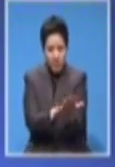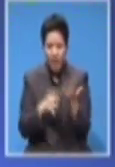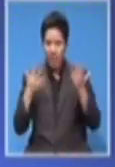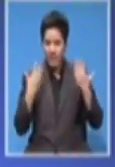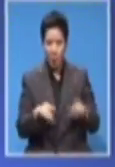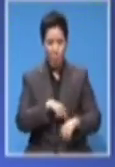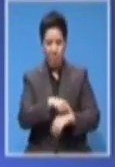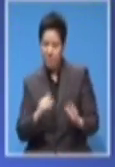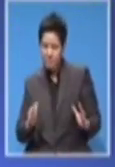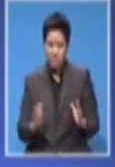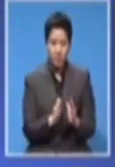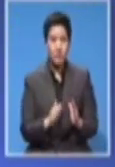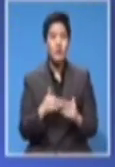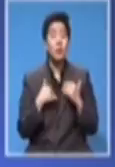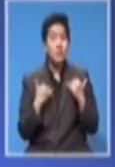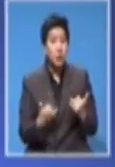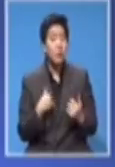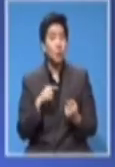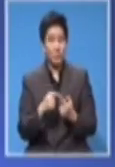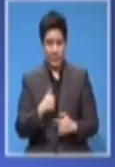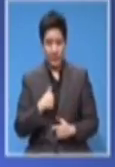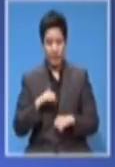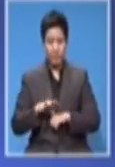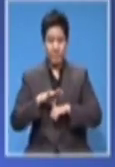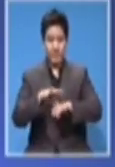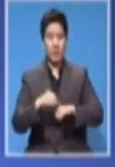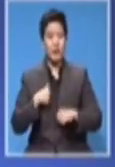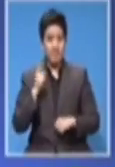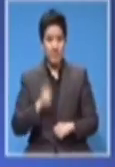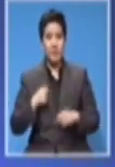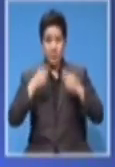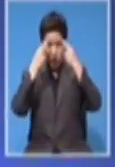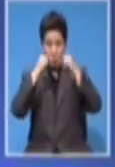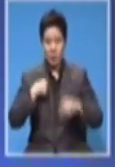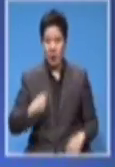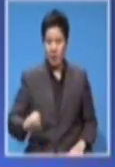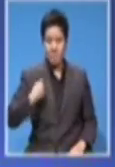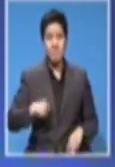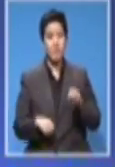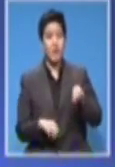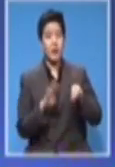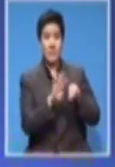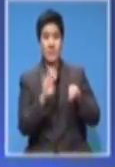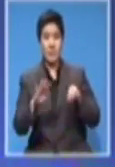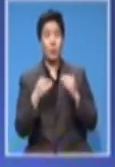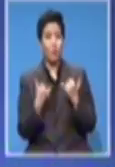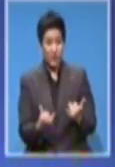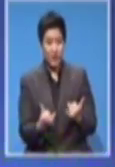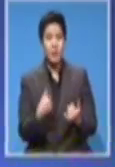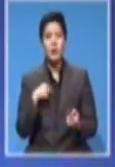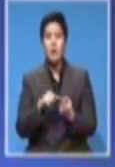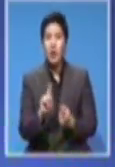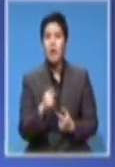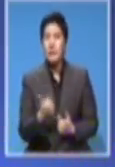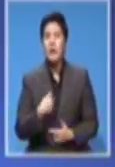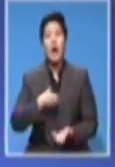อันสั้นนะครับโดยเฉพาะยิ่งในสมัยที่ผมยังอยู่นี่แล้วก็ใช้อำนาจผมที่มีอำนาจมาตรา44ในวันนี้จริงๆแล้วผมอยากจะ